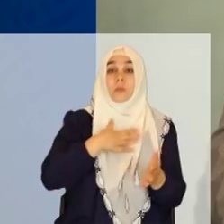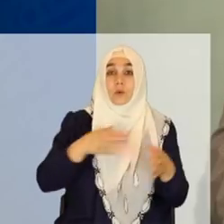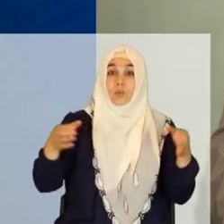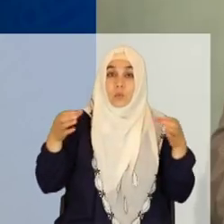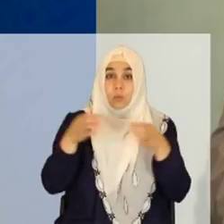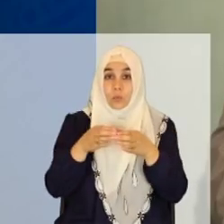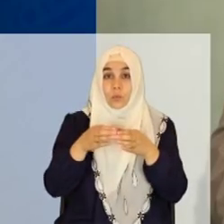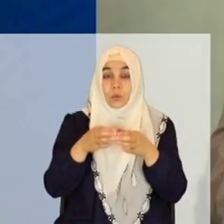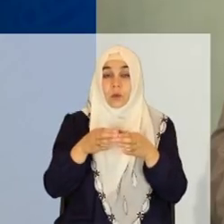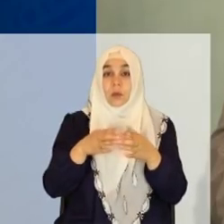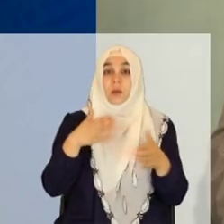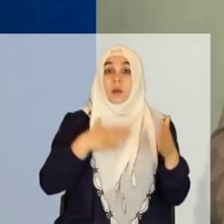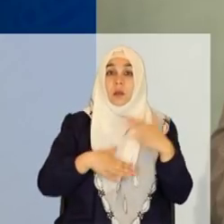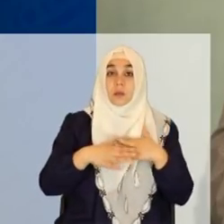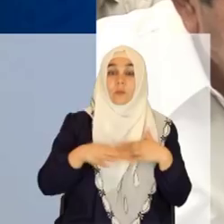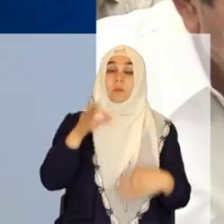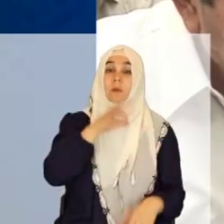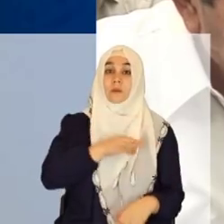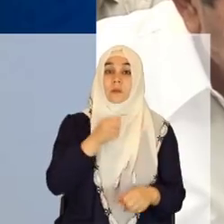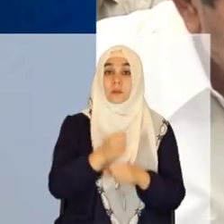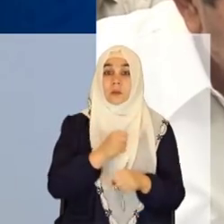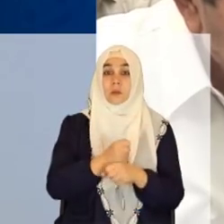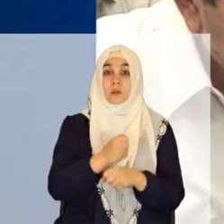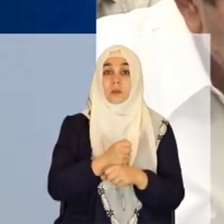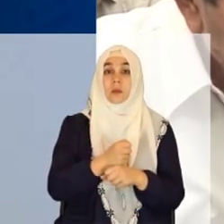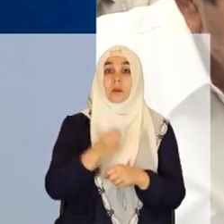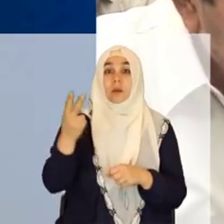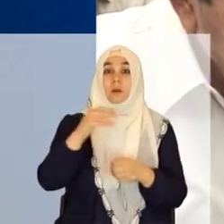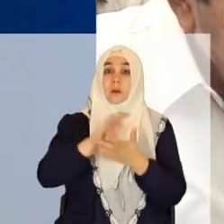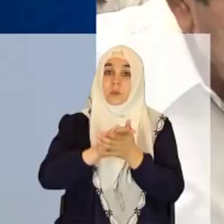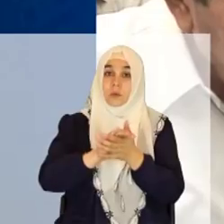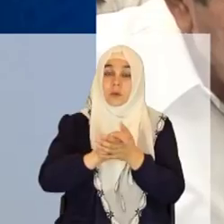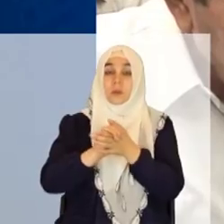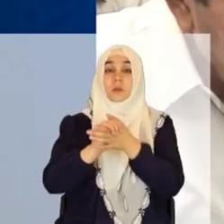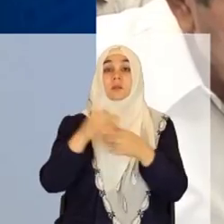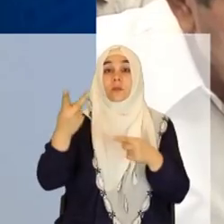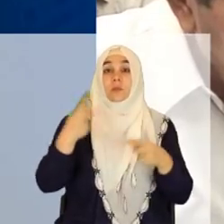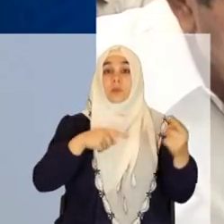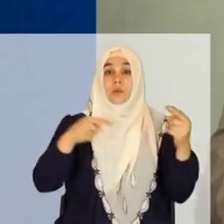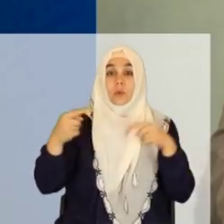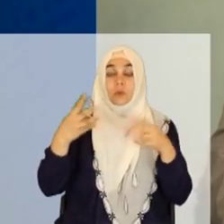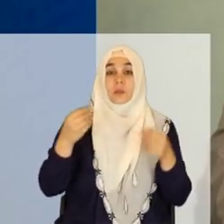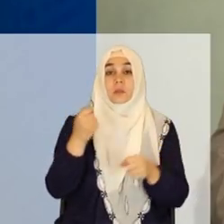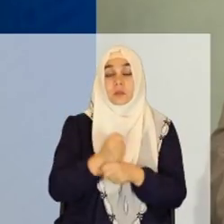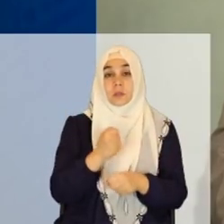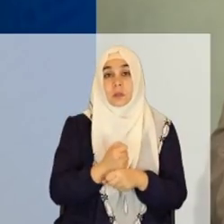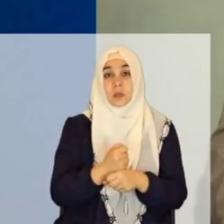umumiy mushtarak manfaatlarimiz yo'lida hamkorlik qilaylik. Bugungi kunni